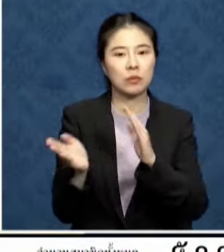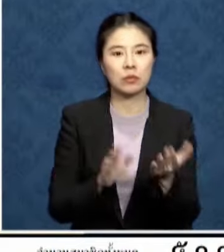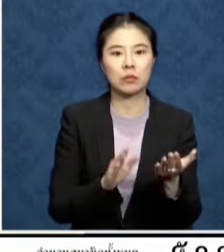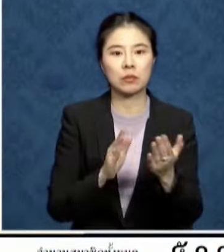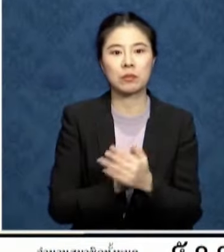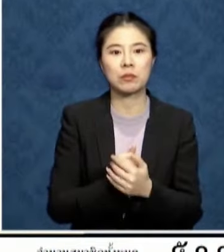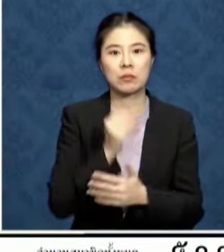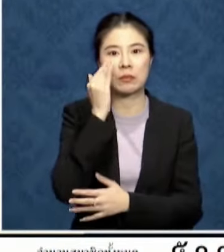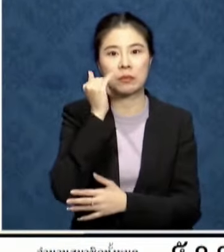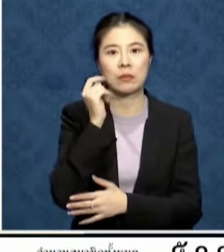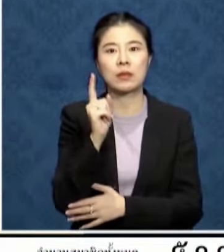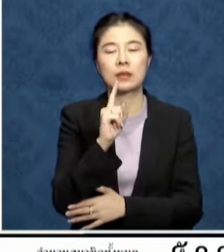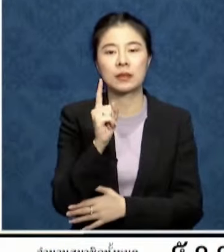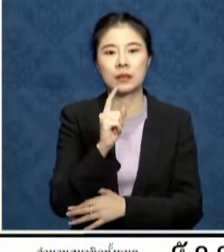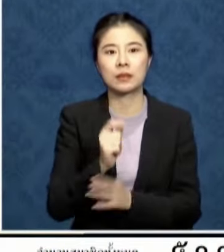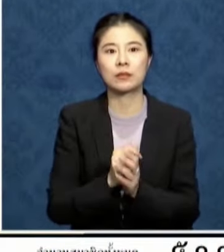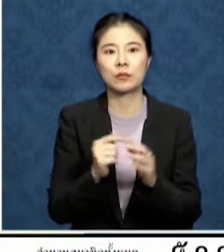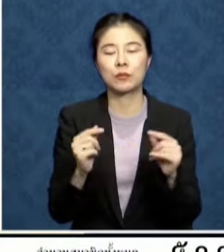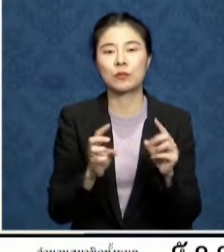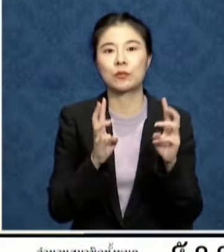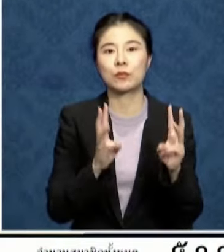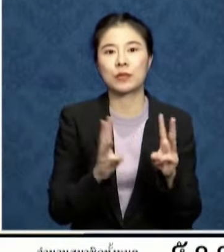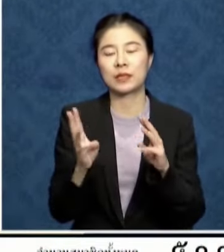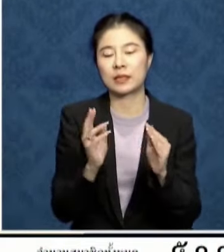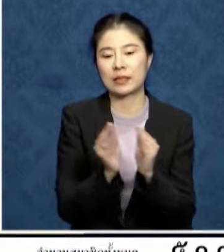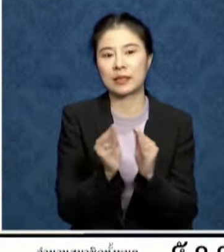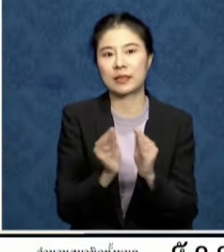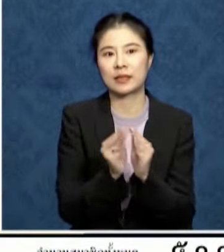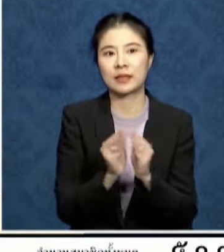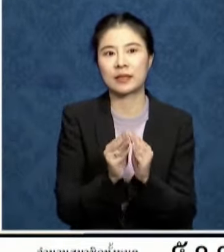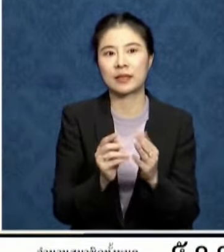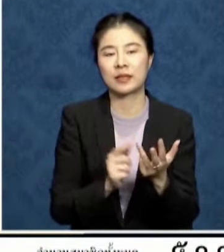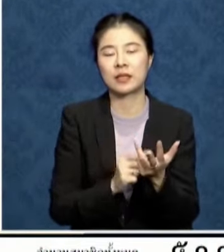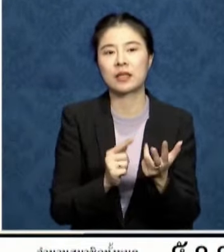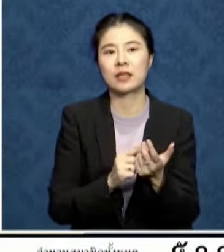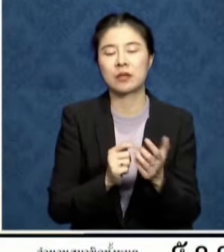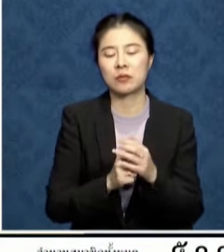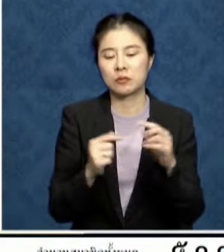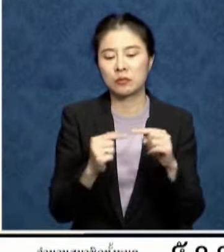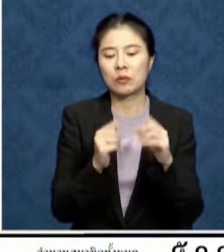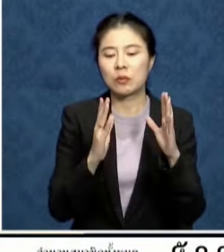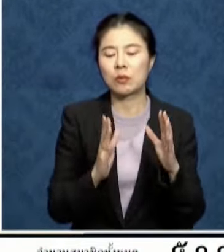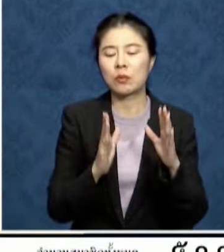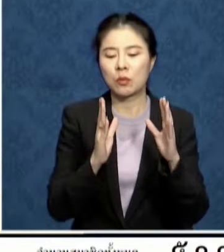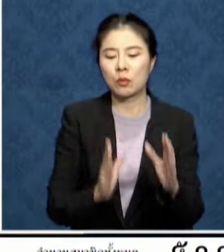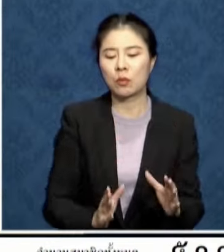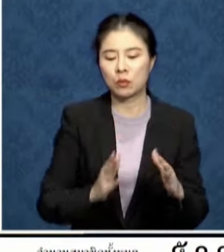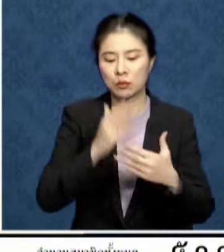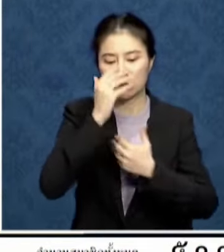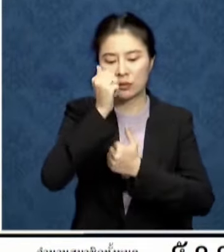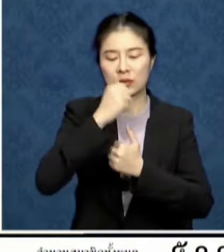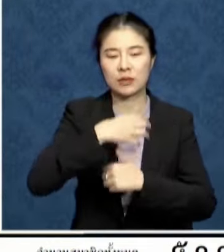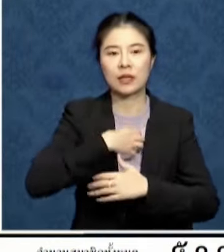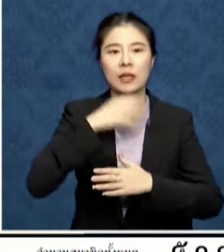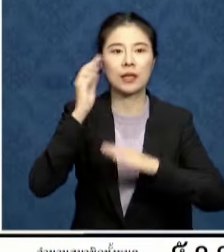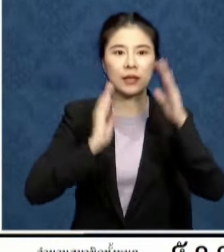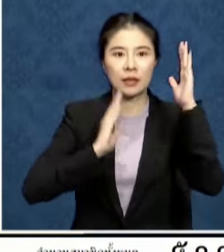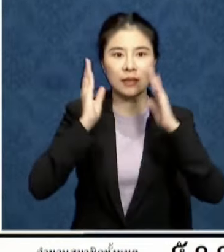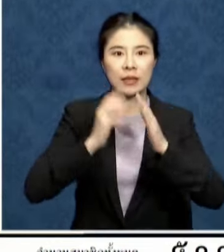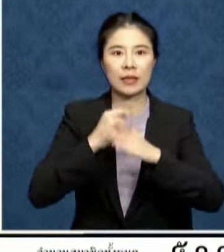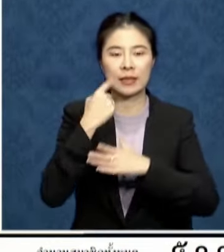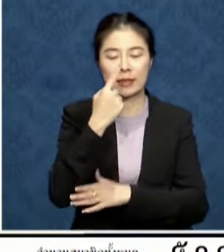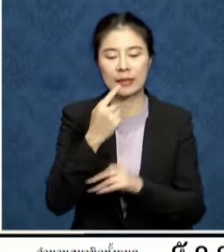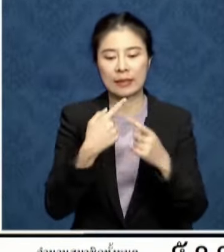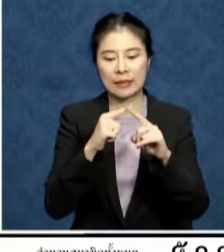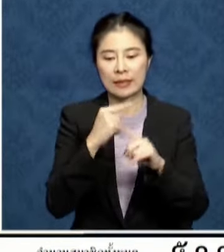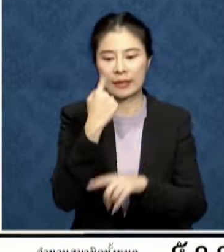ที่ความจริงแล้วประชามตินั้นเป็นประชามติเกี่ยวกับประเด็นที่คนให้ความสนใจเป็นจำนวนมากและเป็นประเด็นที่ความจริงคนที่ไม่เห็นด้วยกับ